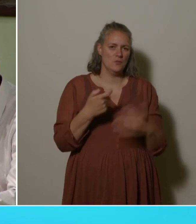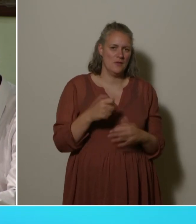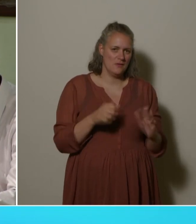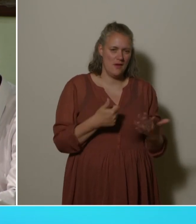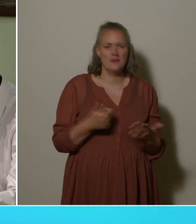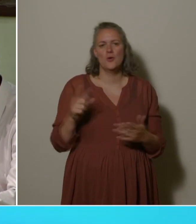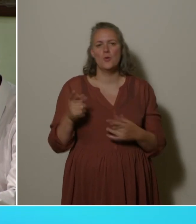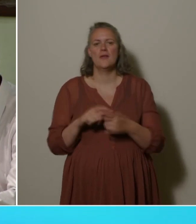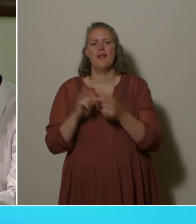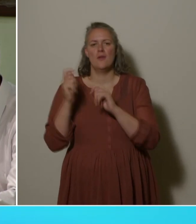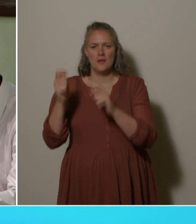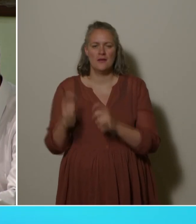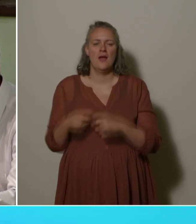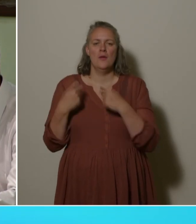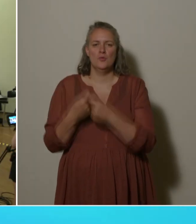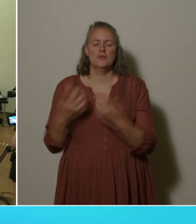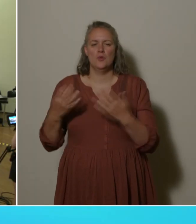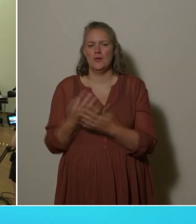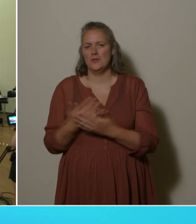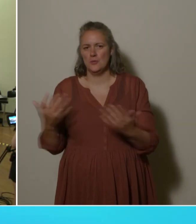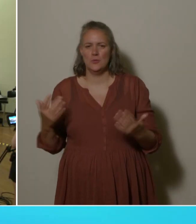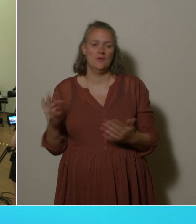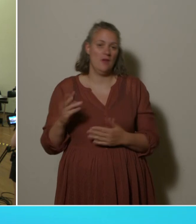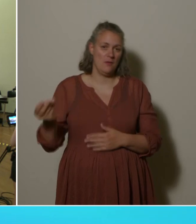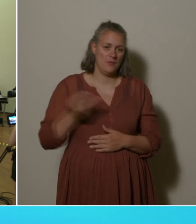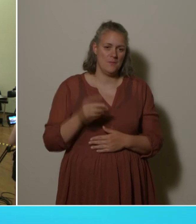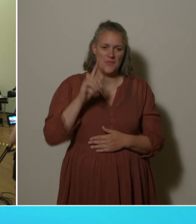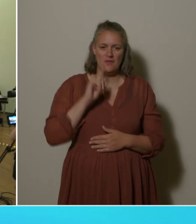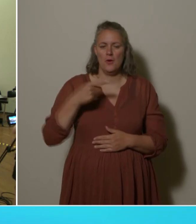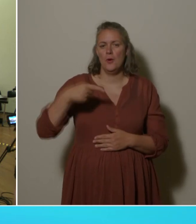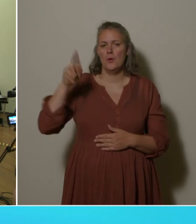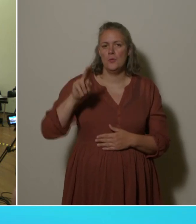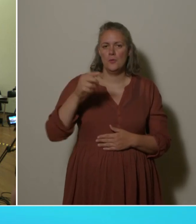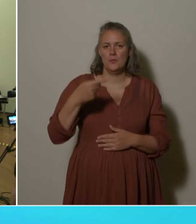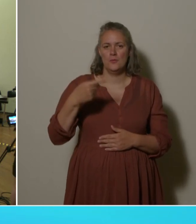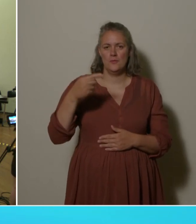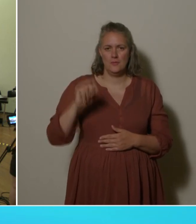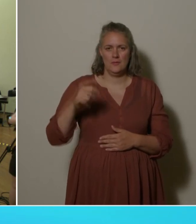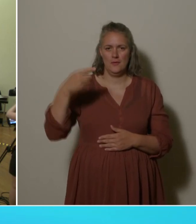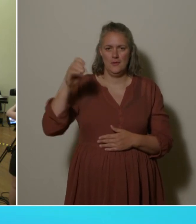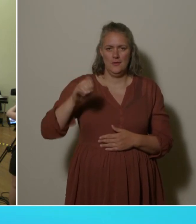Fraktion Bündnis 90 Die Grünen. Für die Einreicherin erteile ich das Wort Frau Güngör.